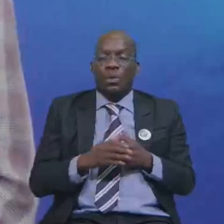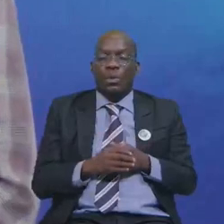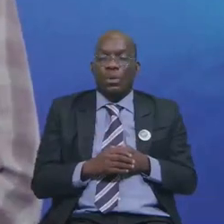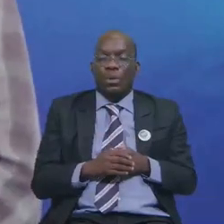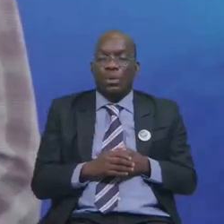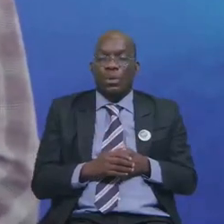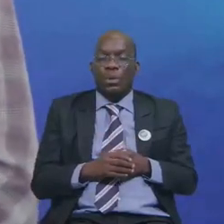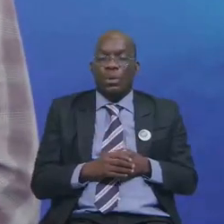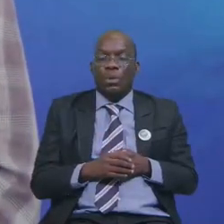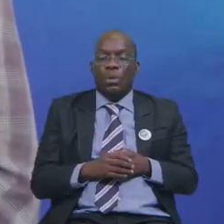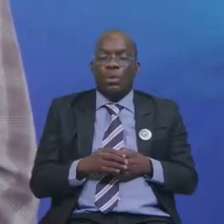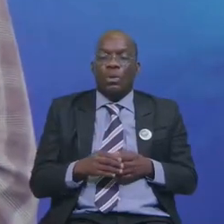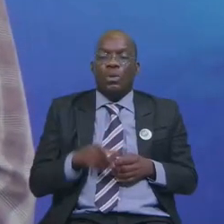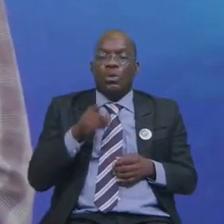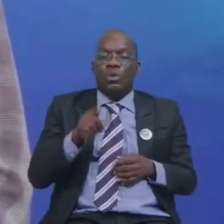maximiser